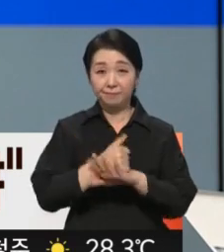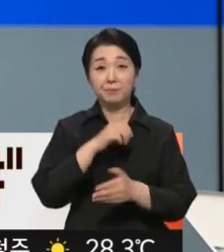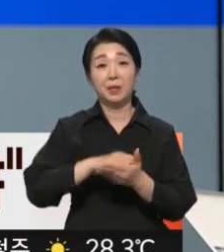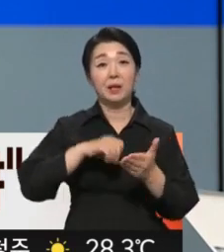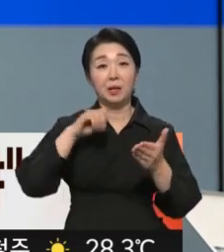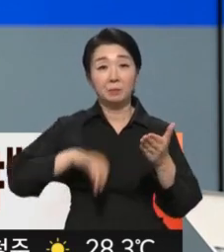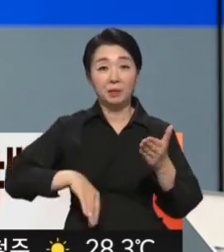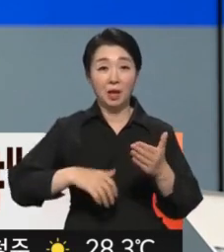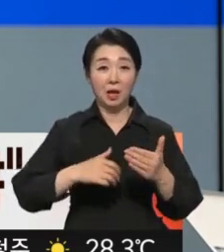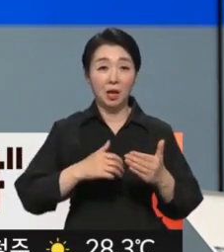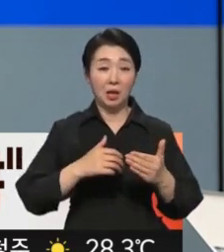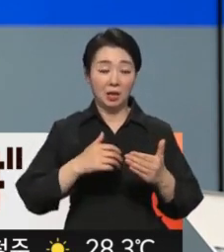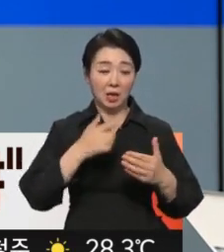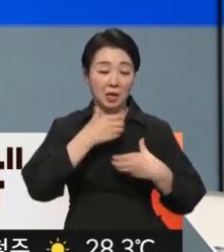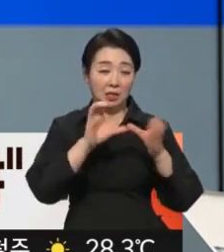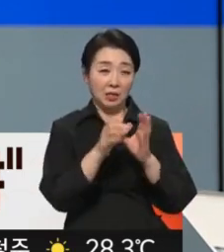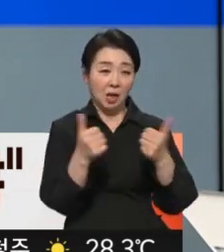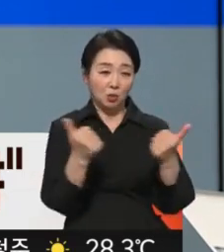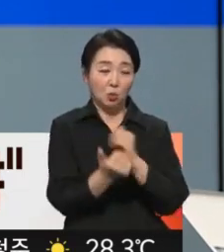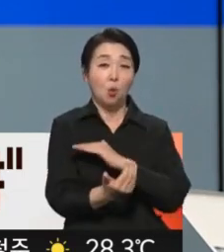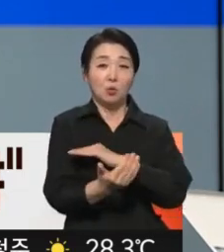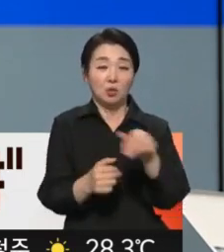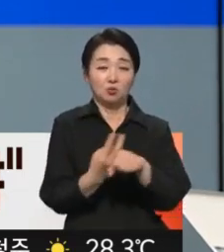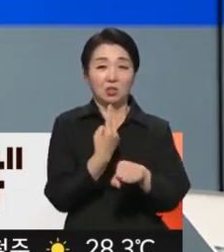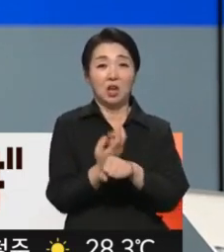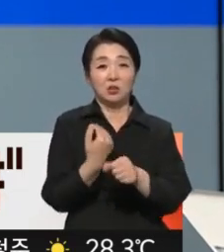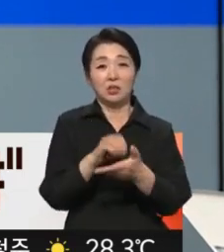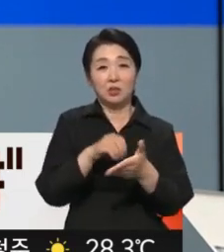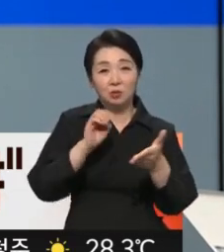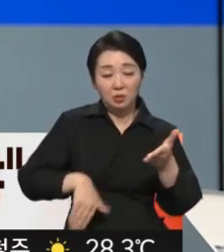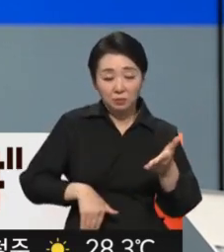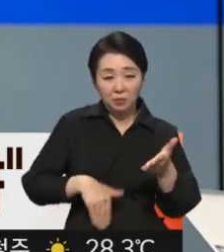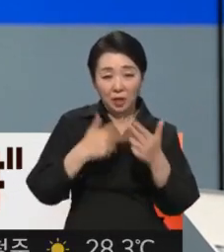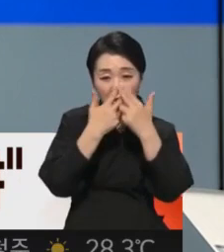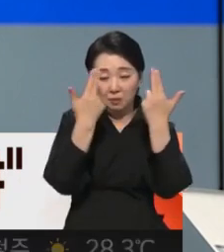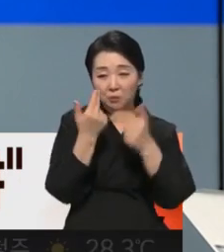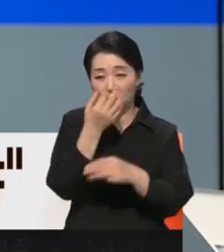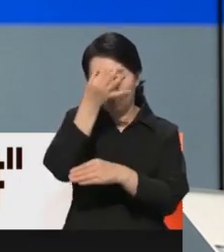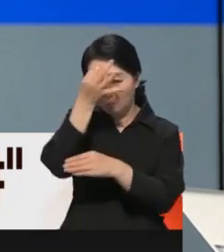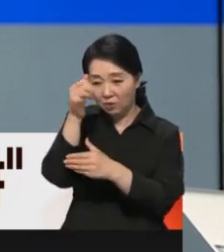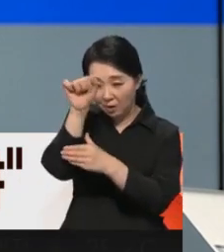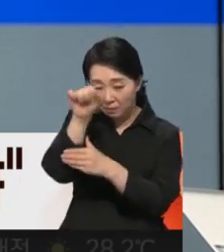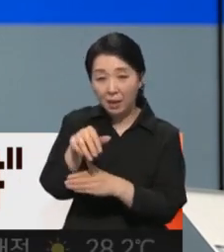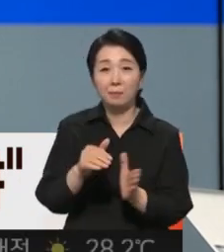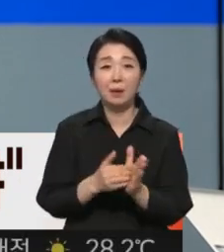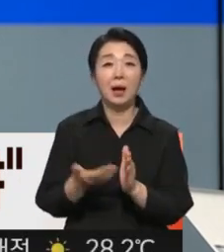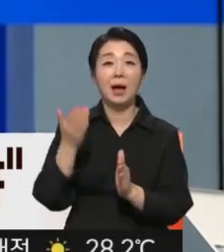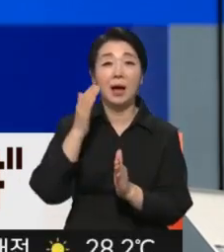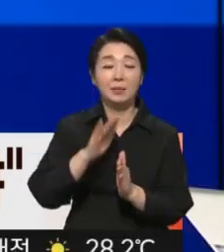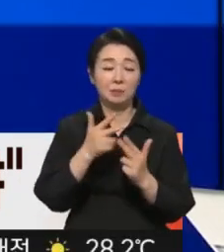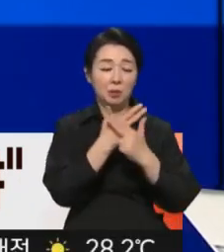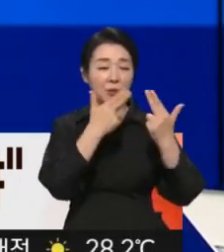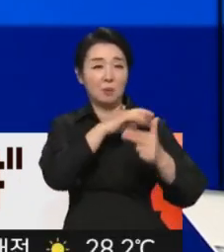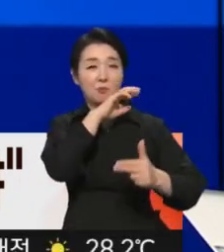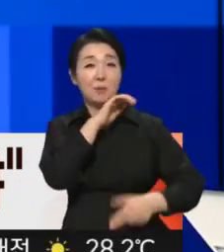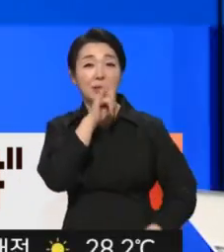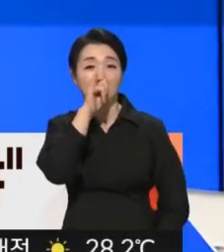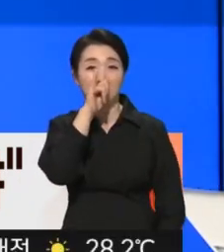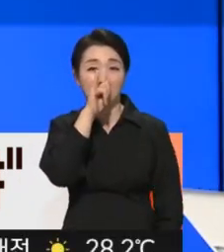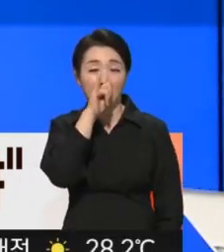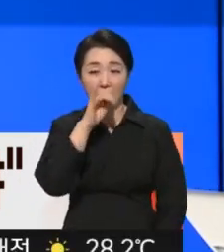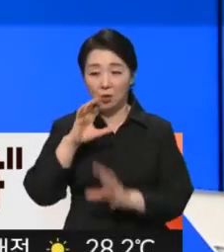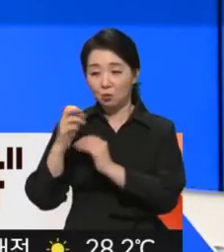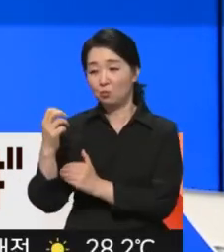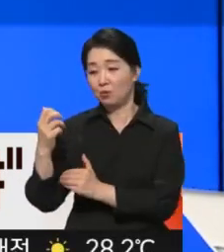앞두고서인데요. 이재명 대표가 나서서 고개를 숙였지만 의총에선 김 의원 그리고 이 대표를 향한 성토가 이어졌습니다. 국민의힘은